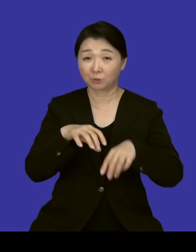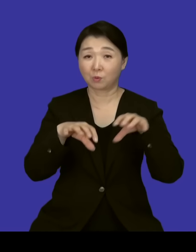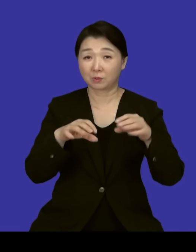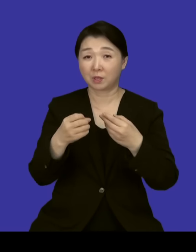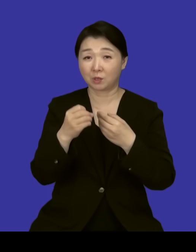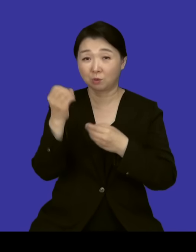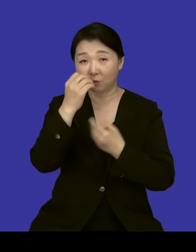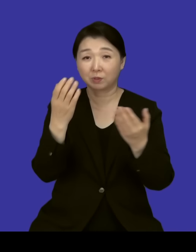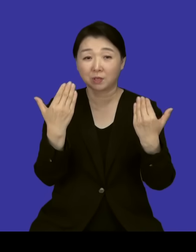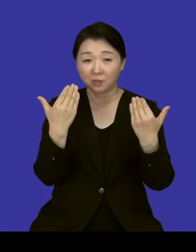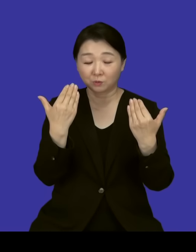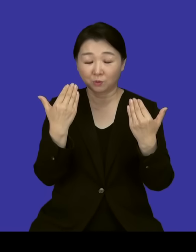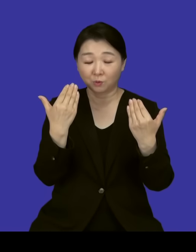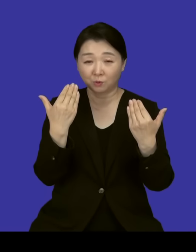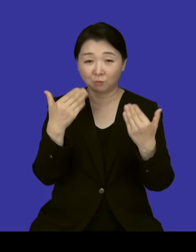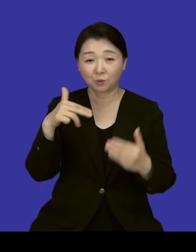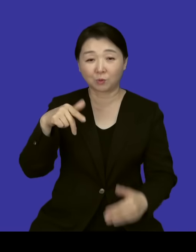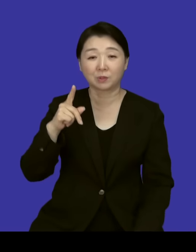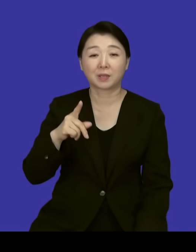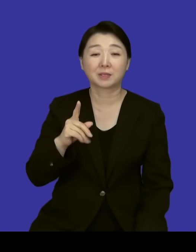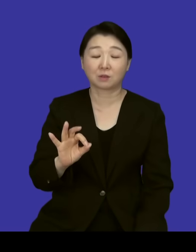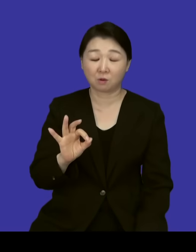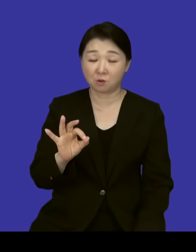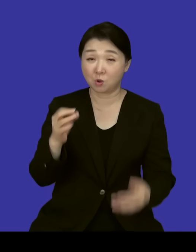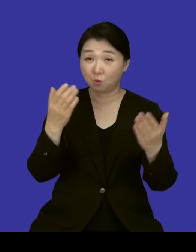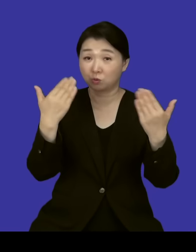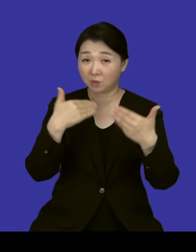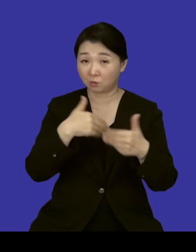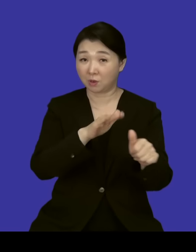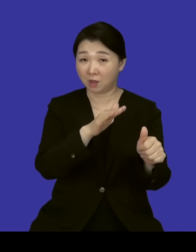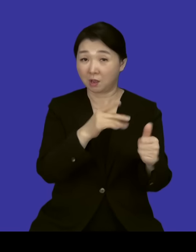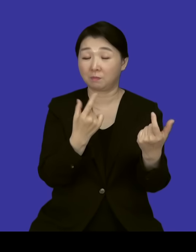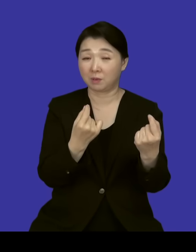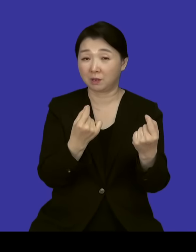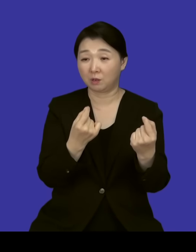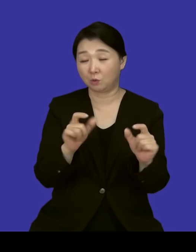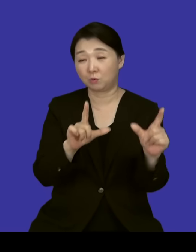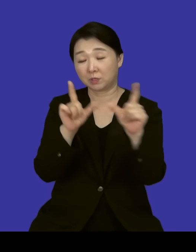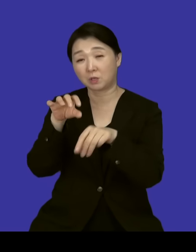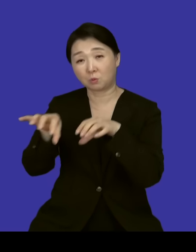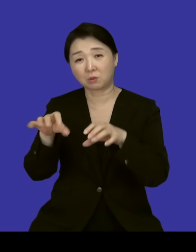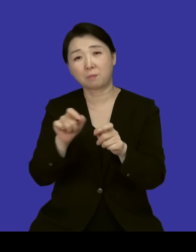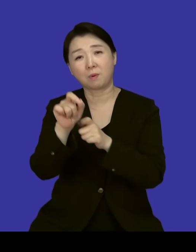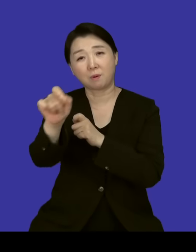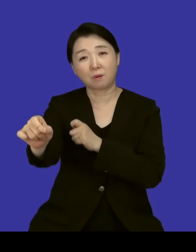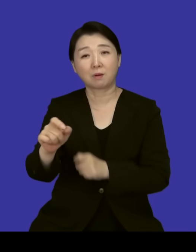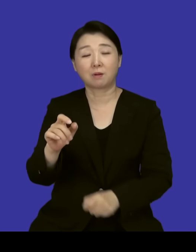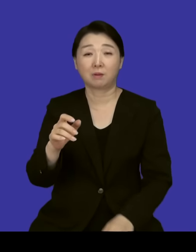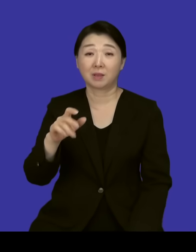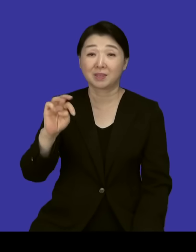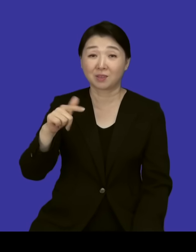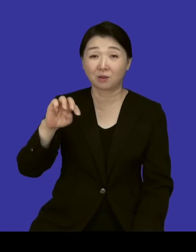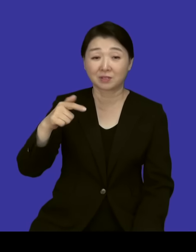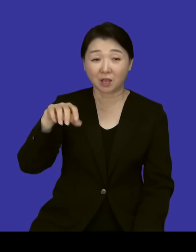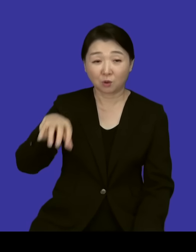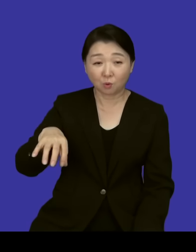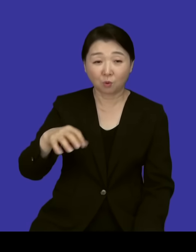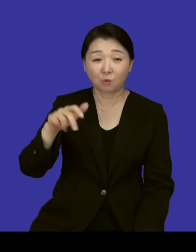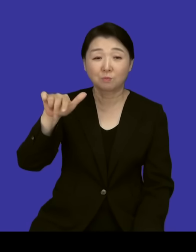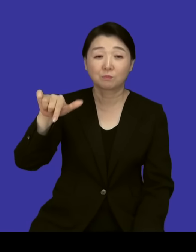고등학교라든지 뭐 내성고등학교 뭐 이런 데가 배정이 되는데 저희 사는 동네랑 좀 멀리 떨어진 연산동에 있는